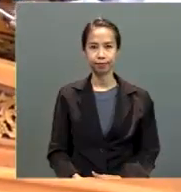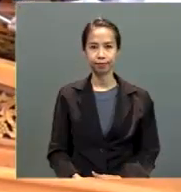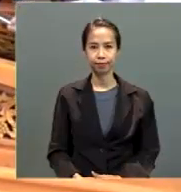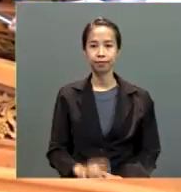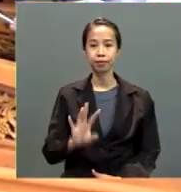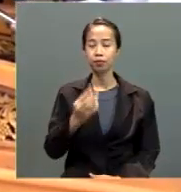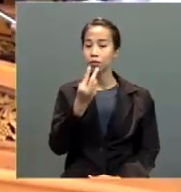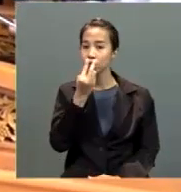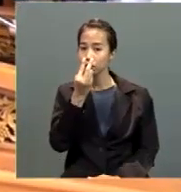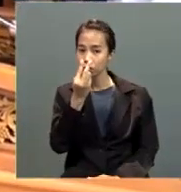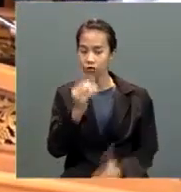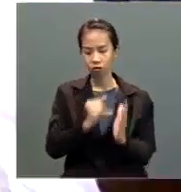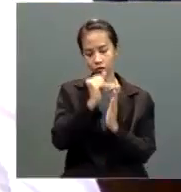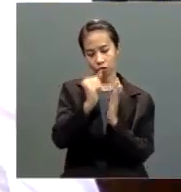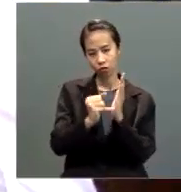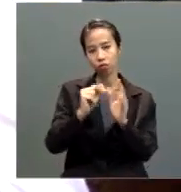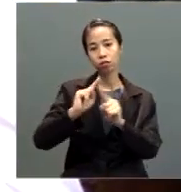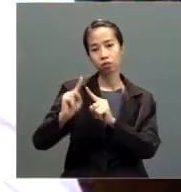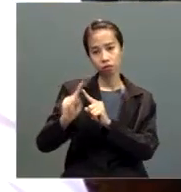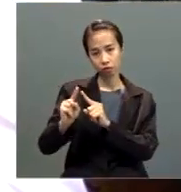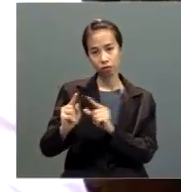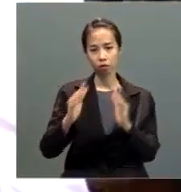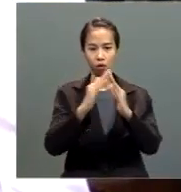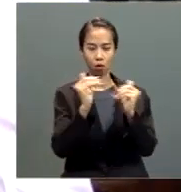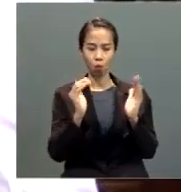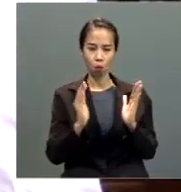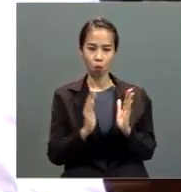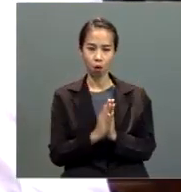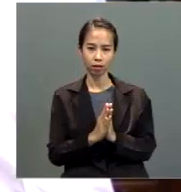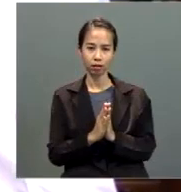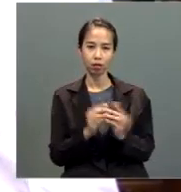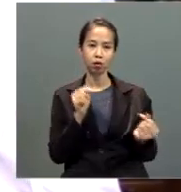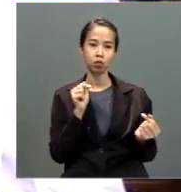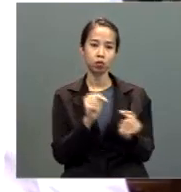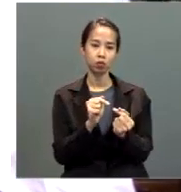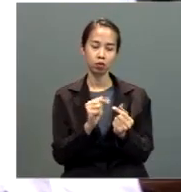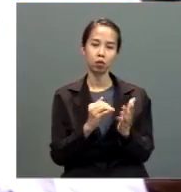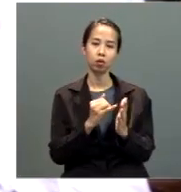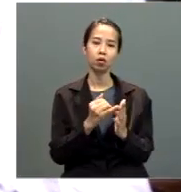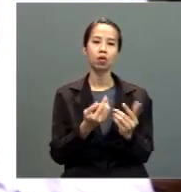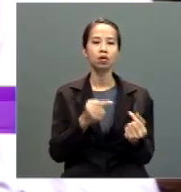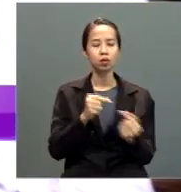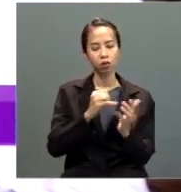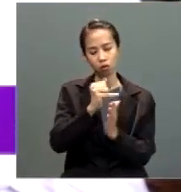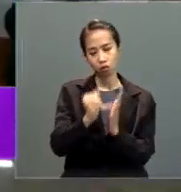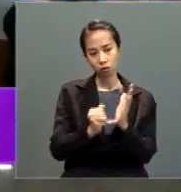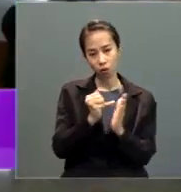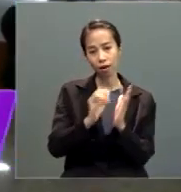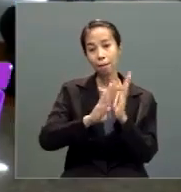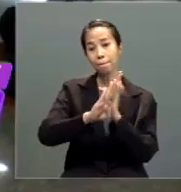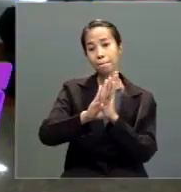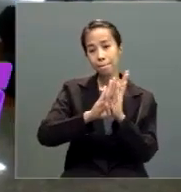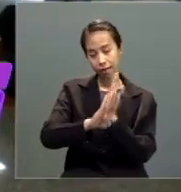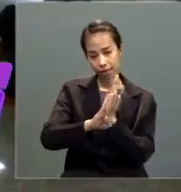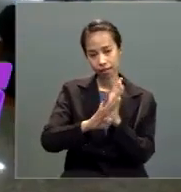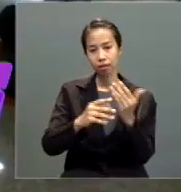ไปดูบรรยากาศตามต่างจังหวัดกันบ้างนะครับที่วัดสามัคคีอุปถัมภ์หรือวัดป่าภูกระแตตำบลวิสิตอำเภอเมืองจังหวัดบึงกาฬครับ